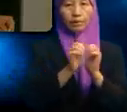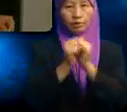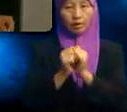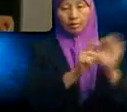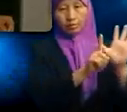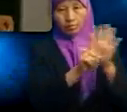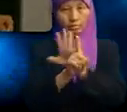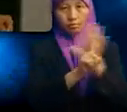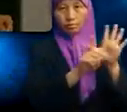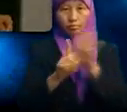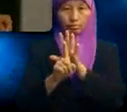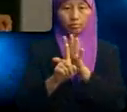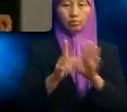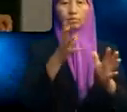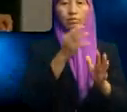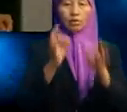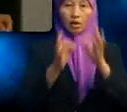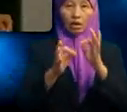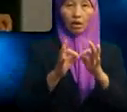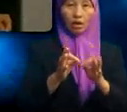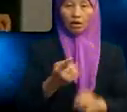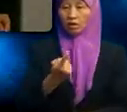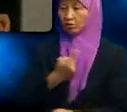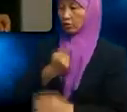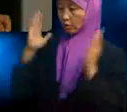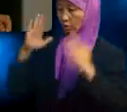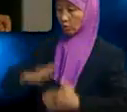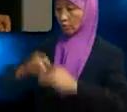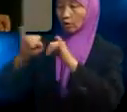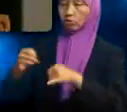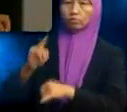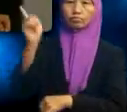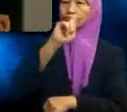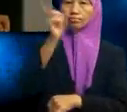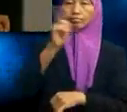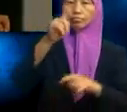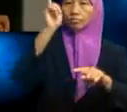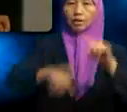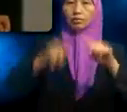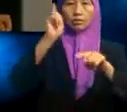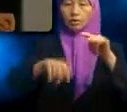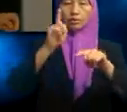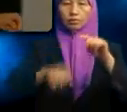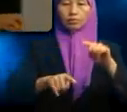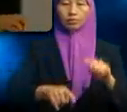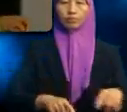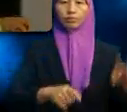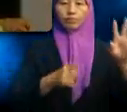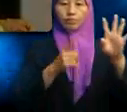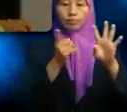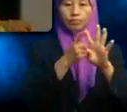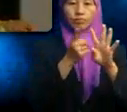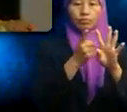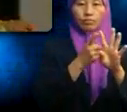berjemaah. Sekiranya solat Jumaat dilakukan bersendirian, maka solat itu tidak akan sah. Syarat sah